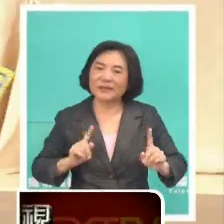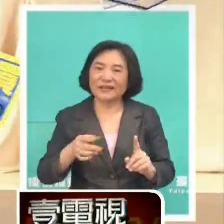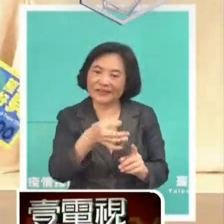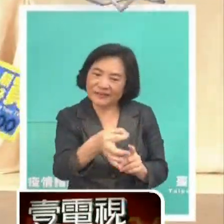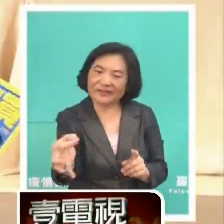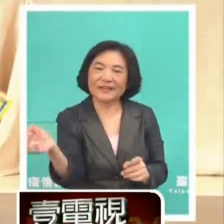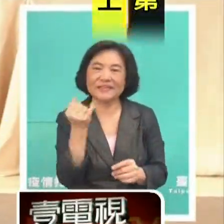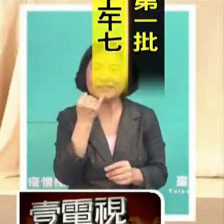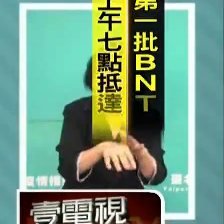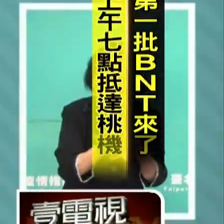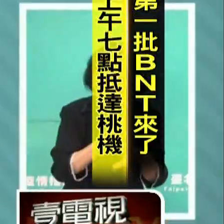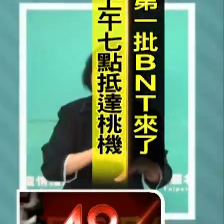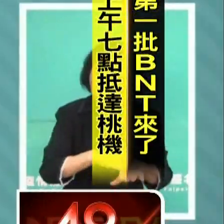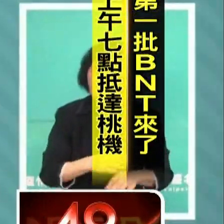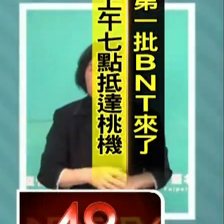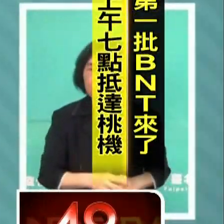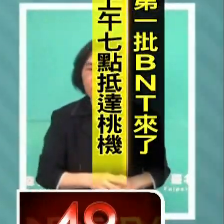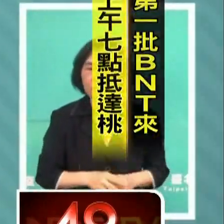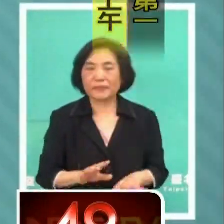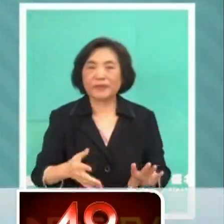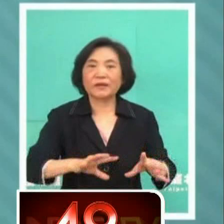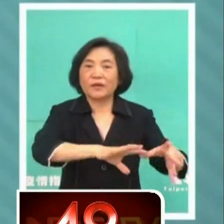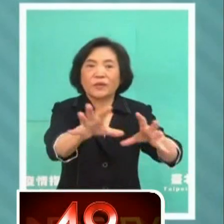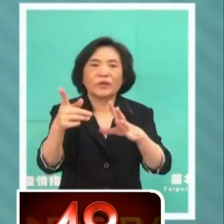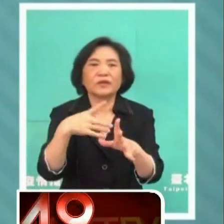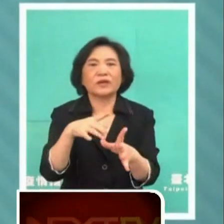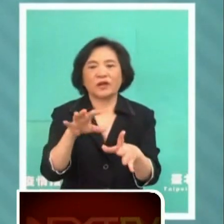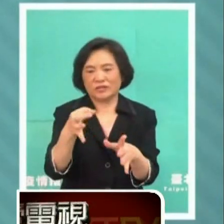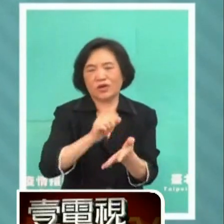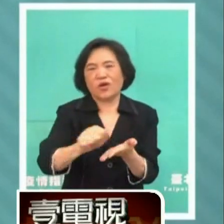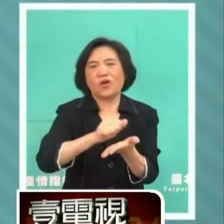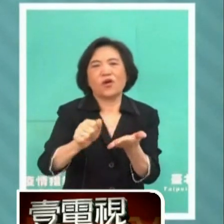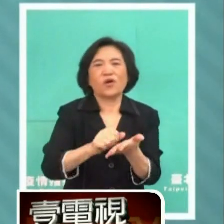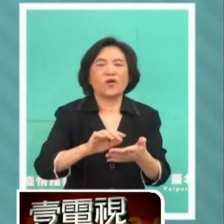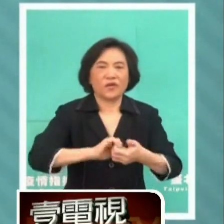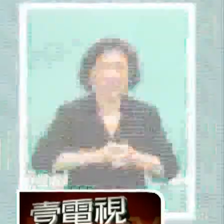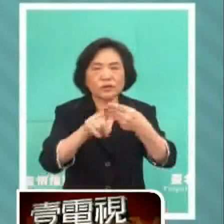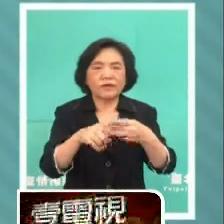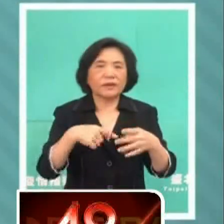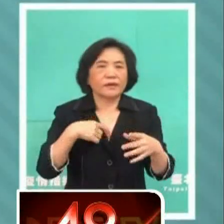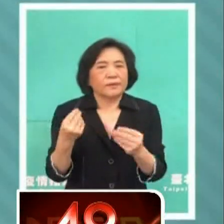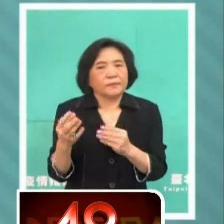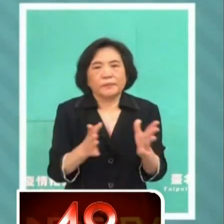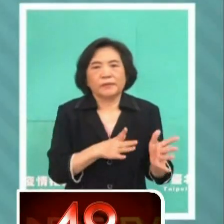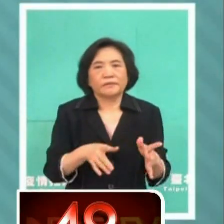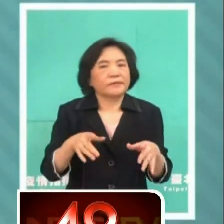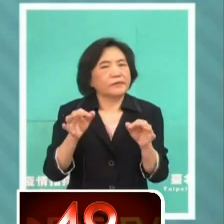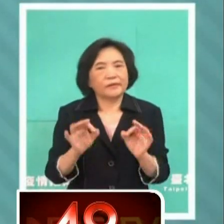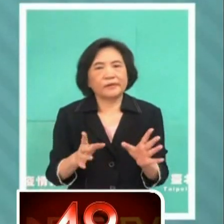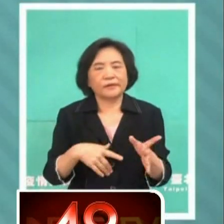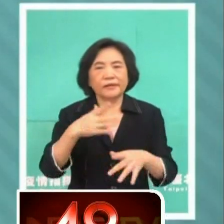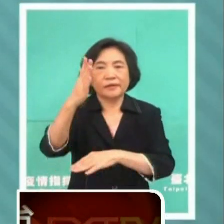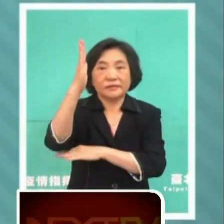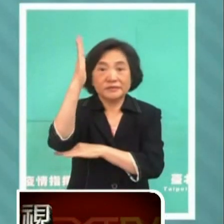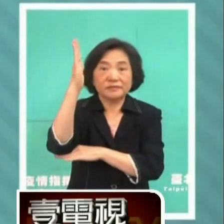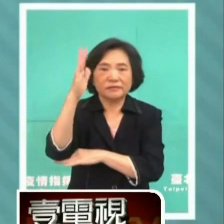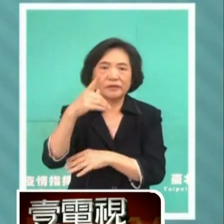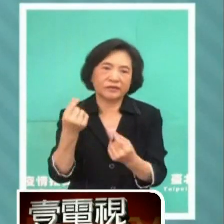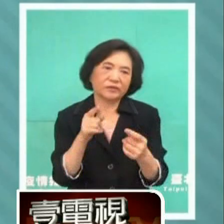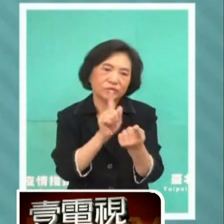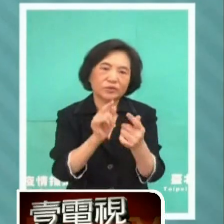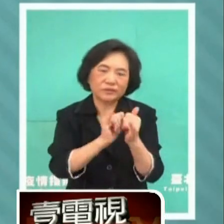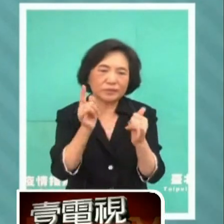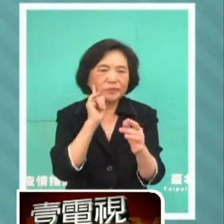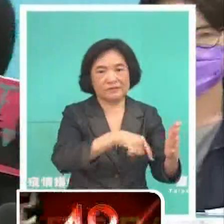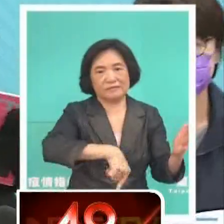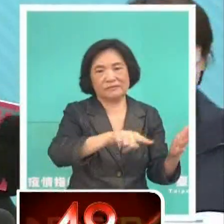态度很不一样。 全世界都在印钞票嘛，所以预期会通货膨胀，每个政府都要讨好人民嘛，